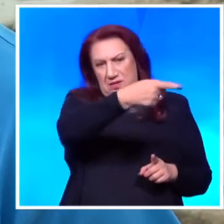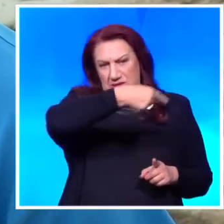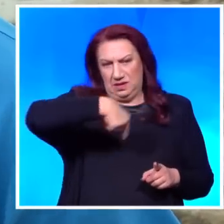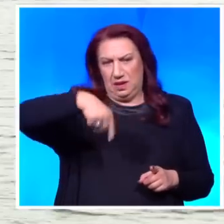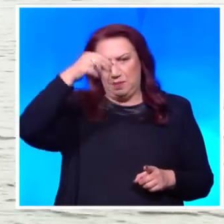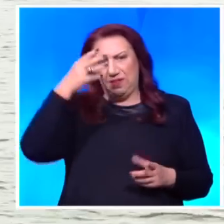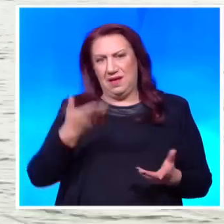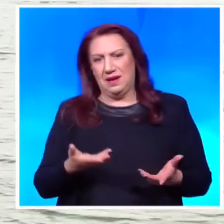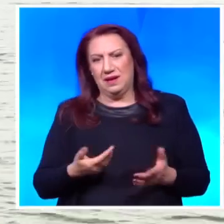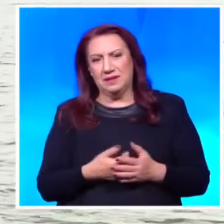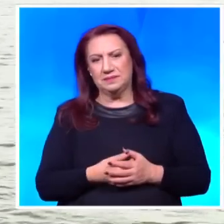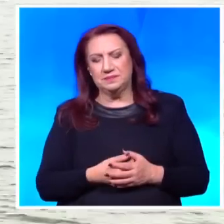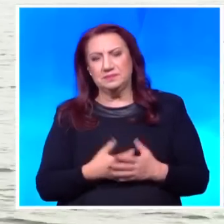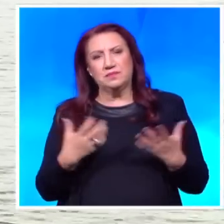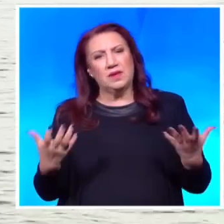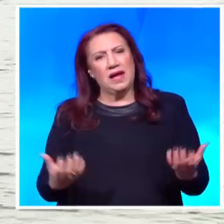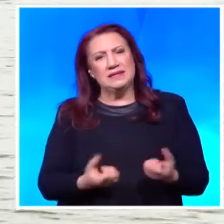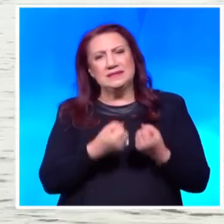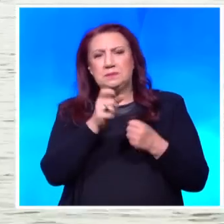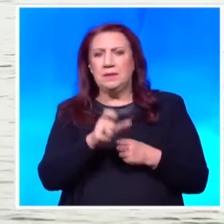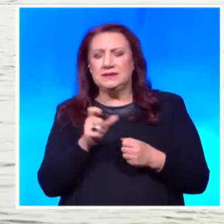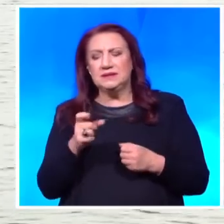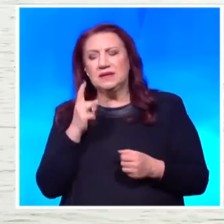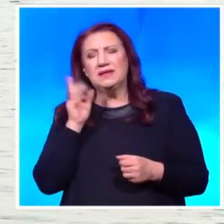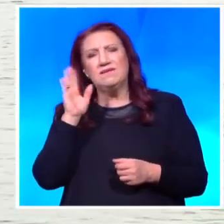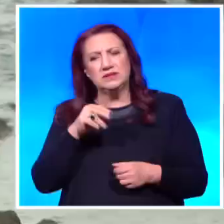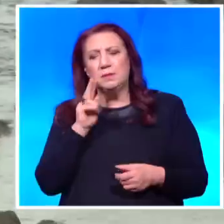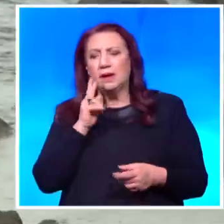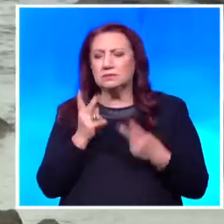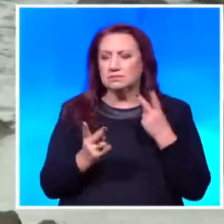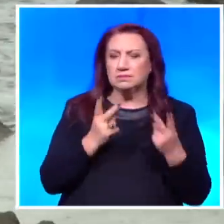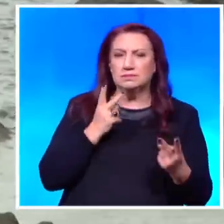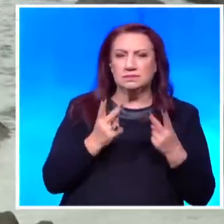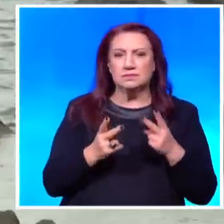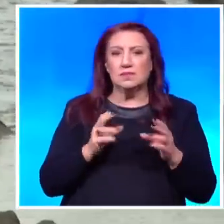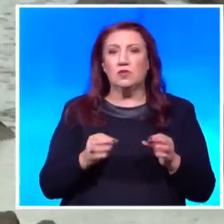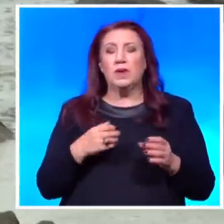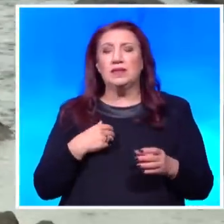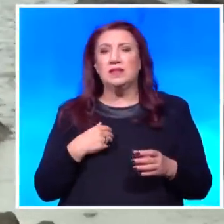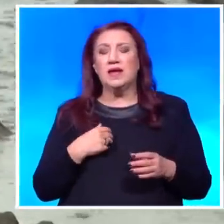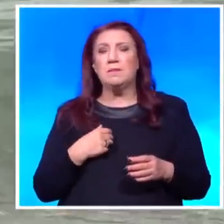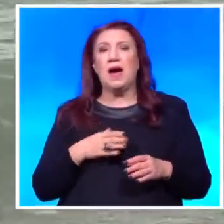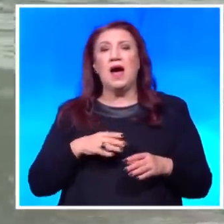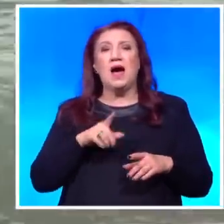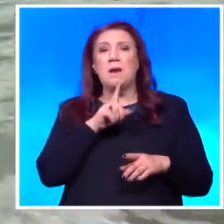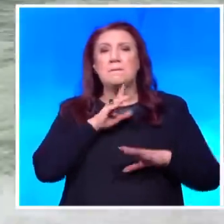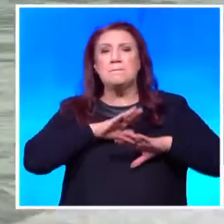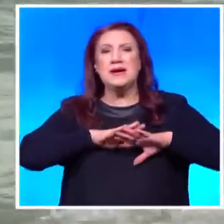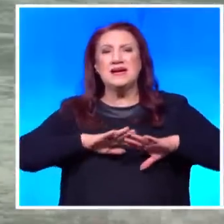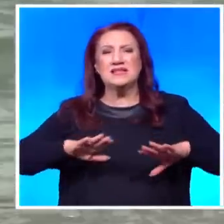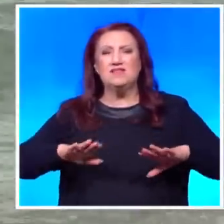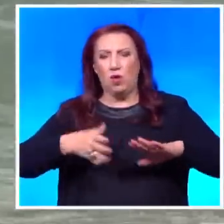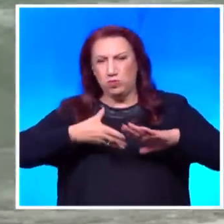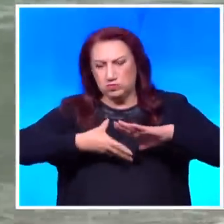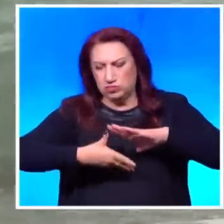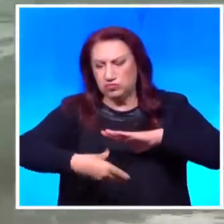скри. Спасителите са на штрек и в готовност да информират властите. Мъртвото вълнение, което продължава необичайно дълго, носи голямо количество